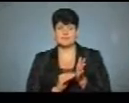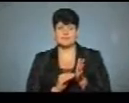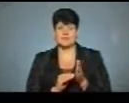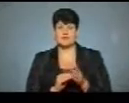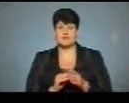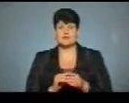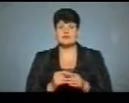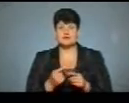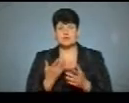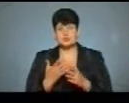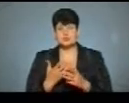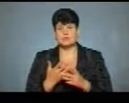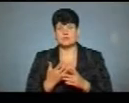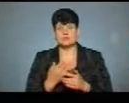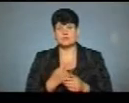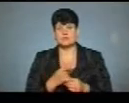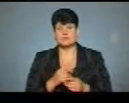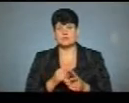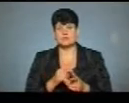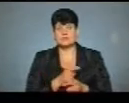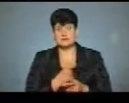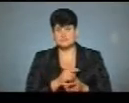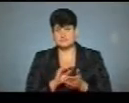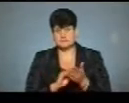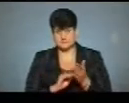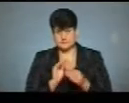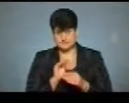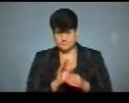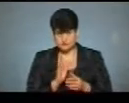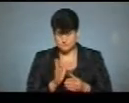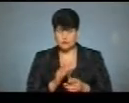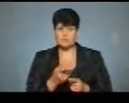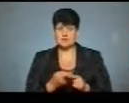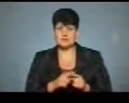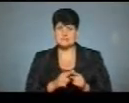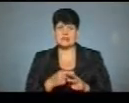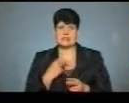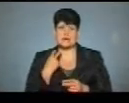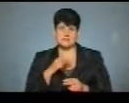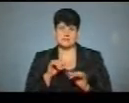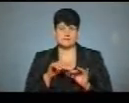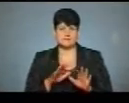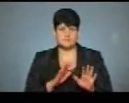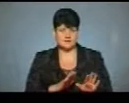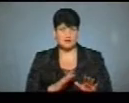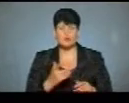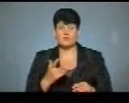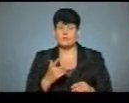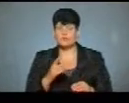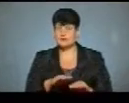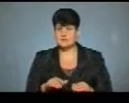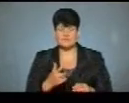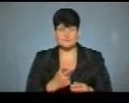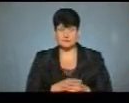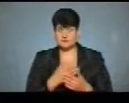інформацію, то це вже буде кримінальна справа. А щодо того, як діти не вакциновані і немає